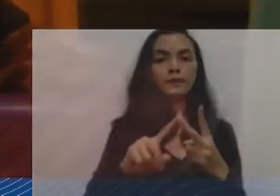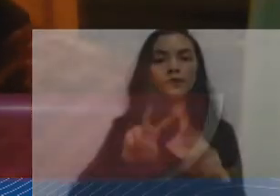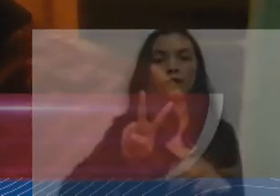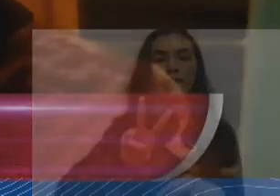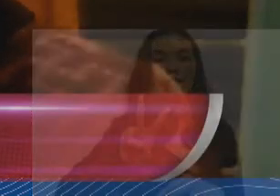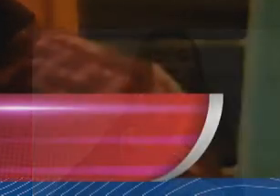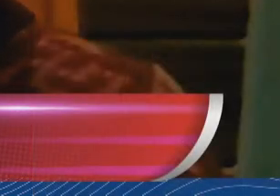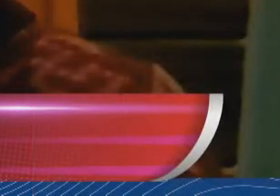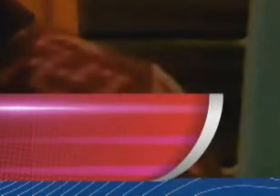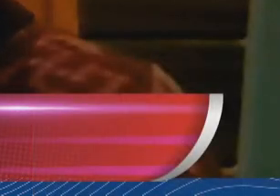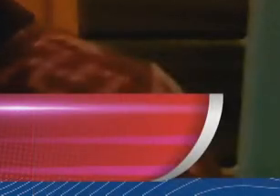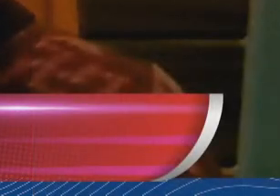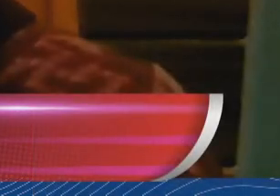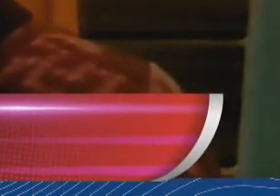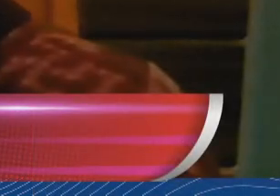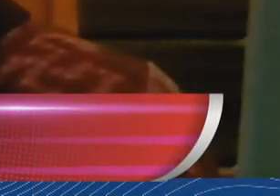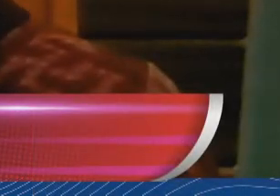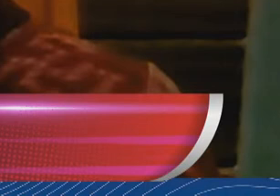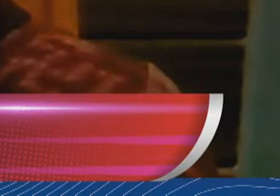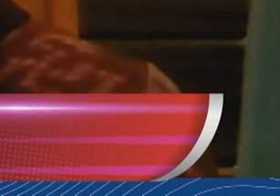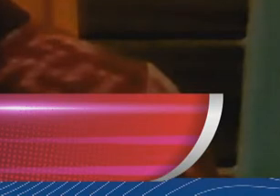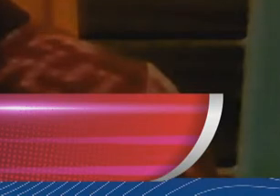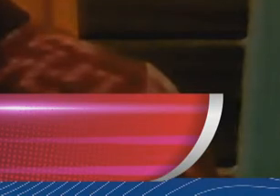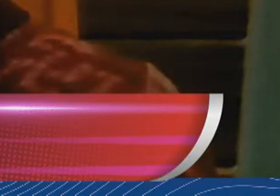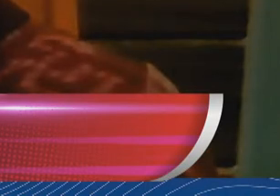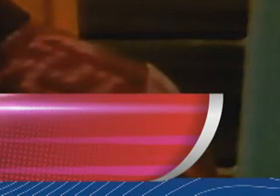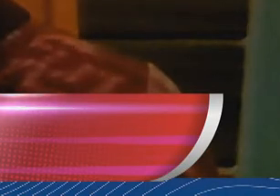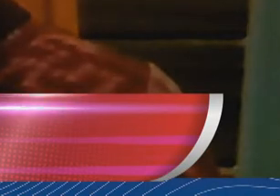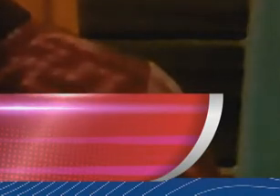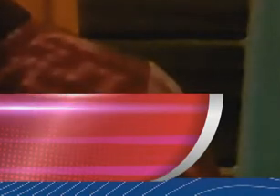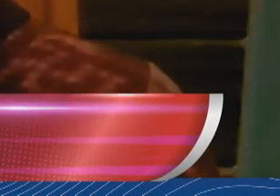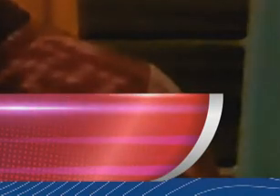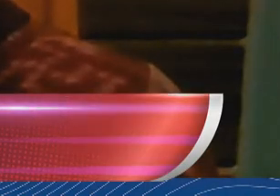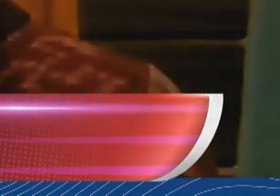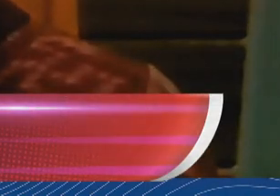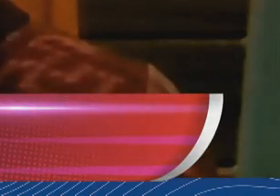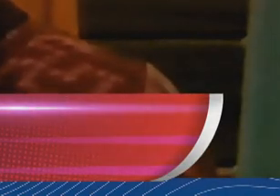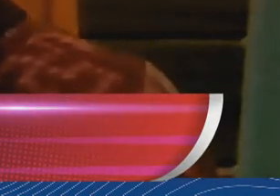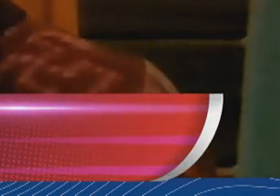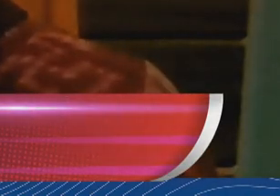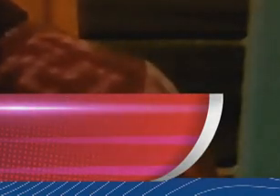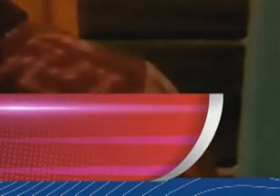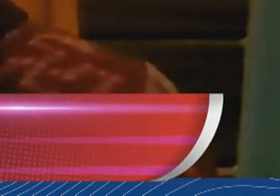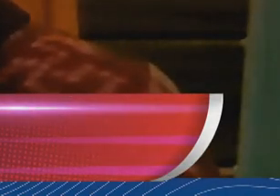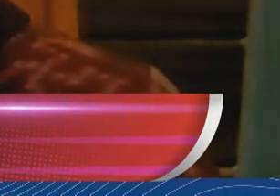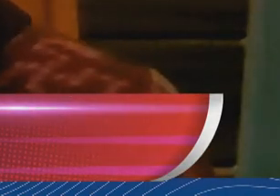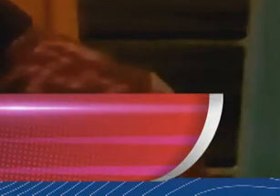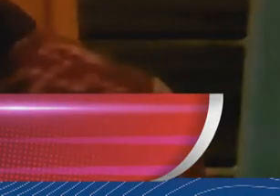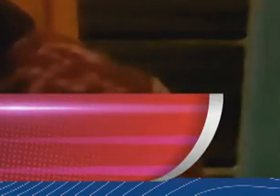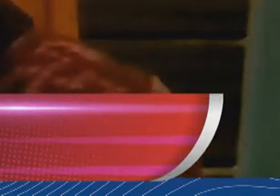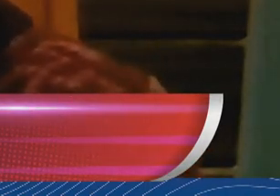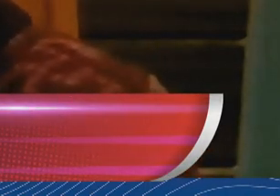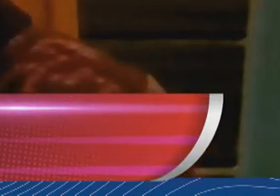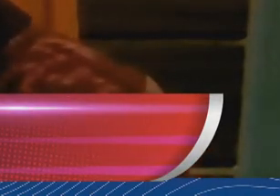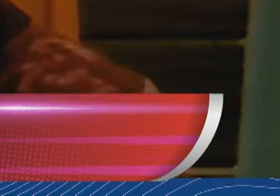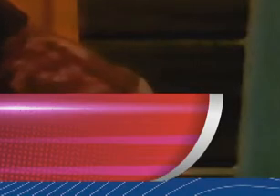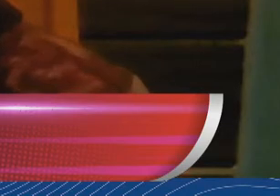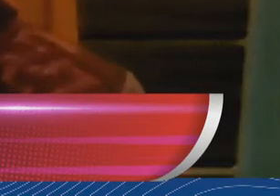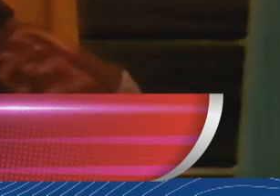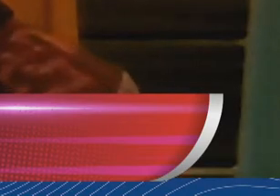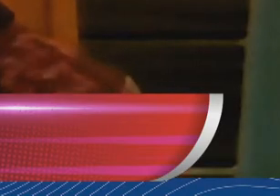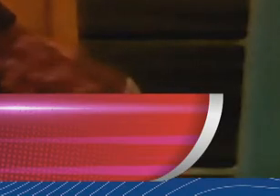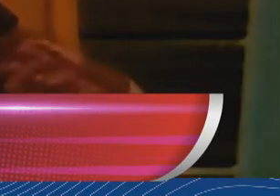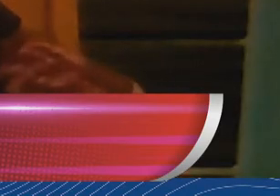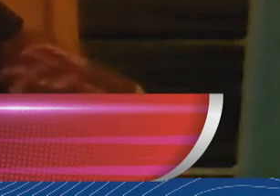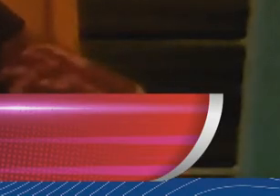bilangnya, okay. Ibu, halo Venesia ya, Danes, iya, Deputi